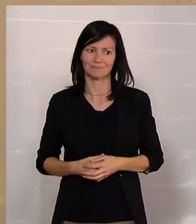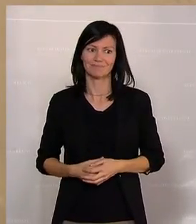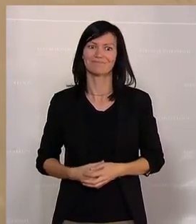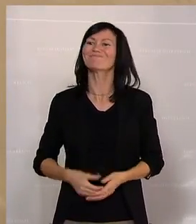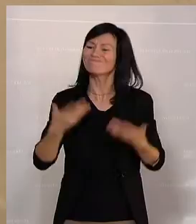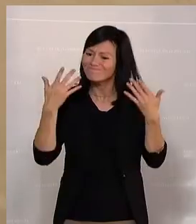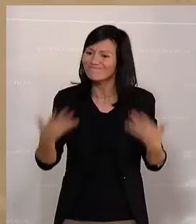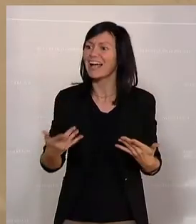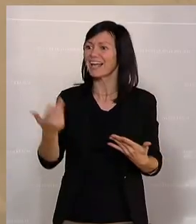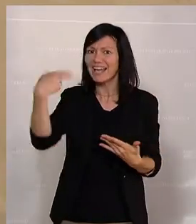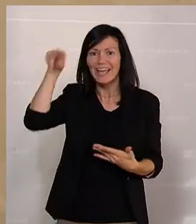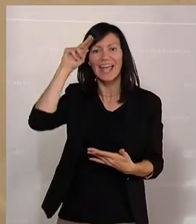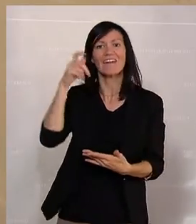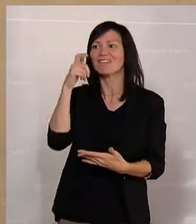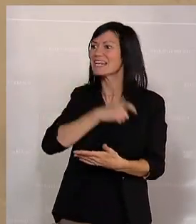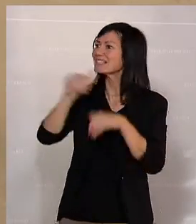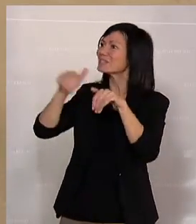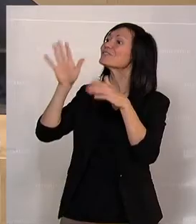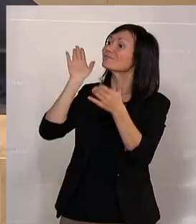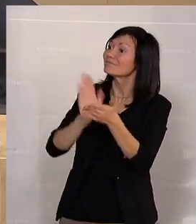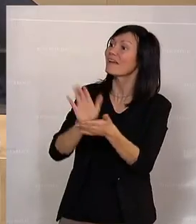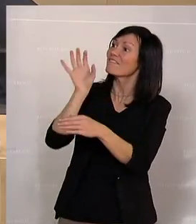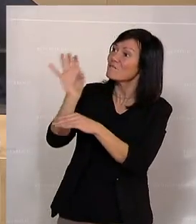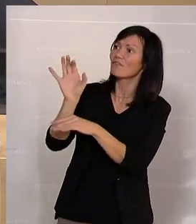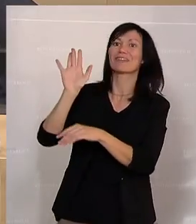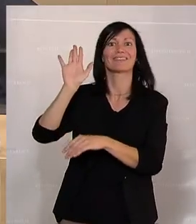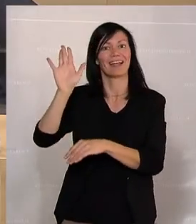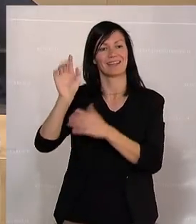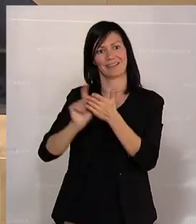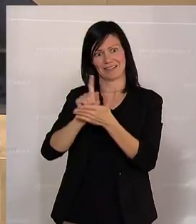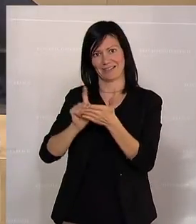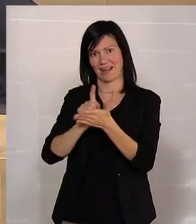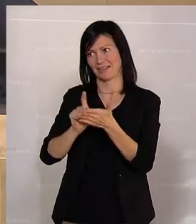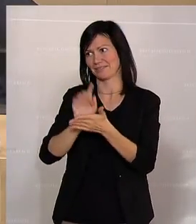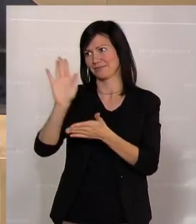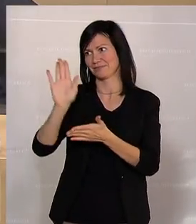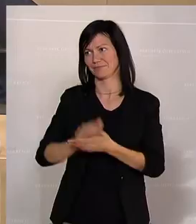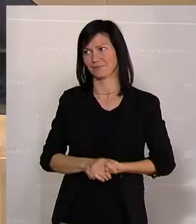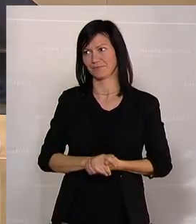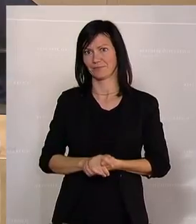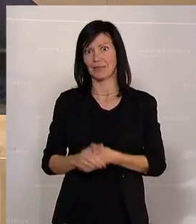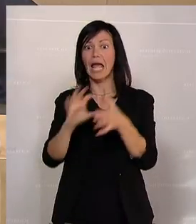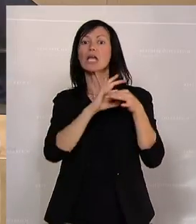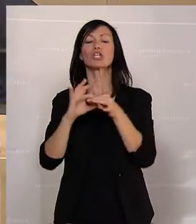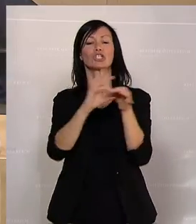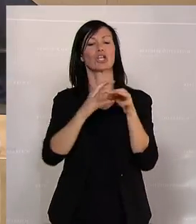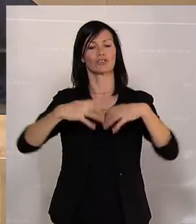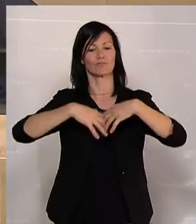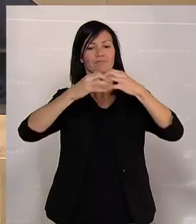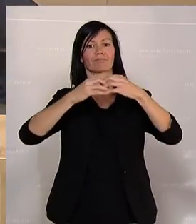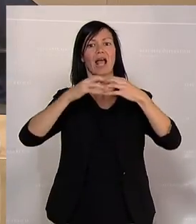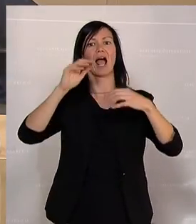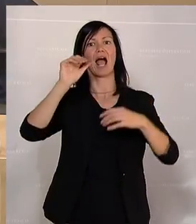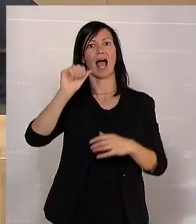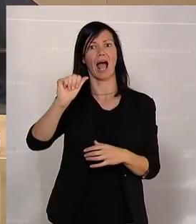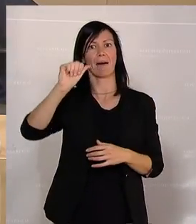der Vorwurf, lieber Herr Finanzminister, in Ihrer Zeit, dass Sie eine Gesellschaft gründen, die APAC,